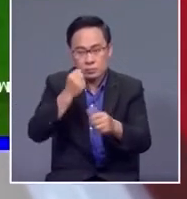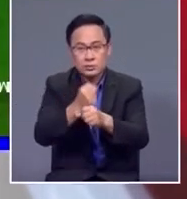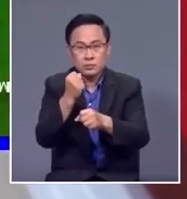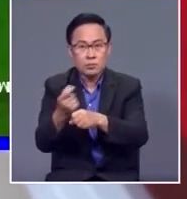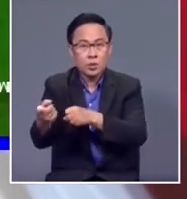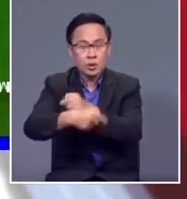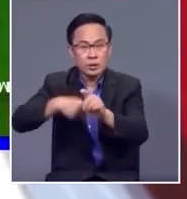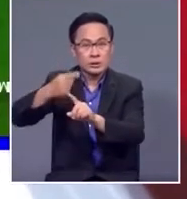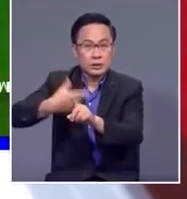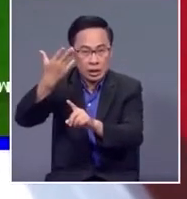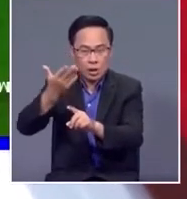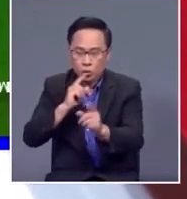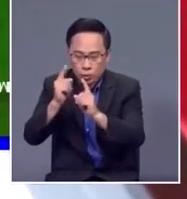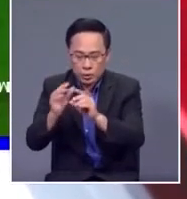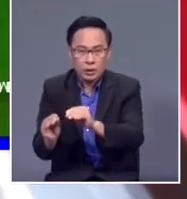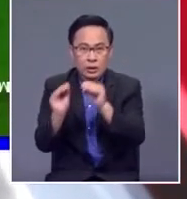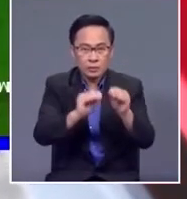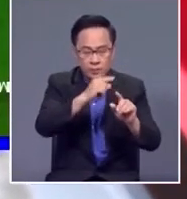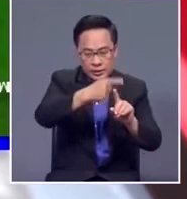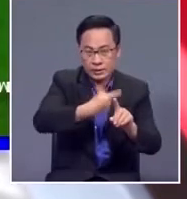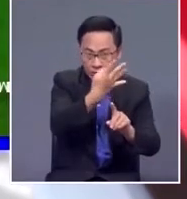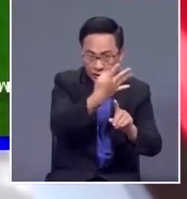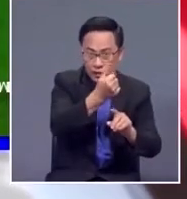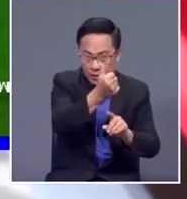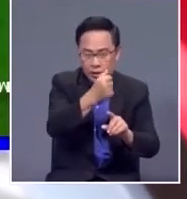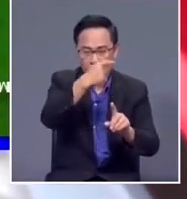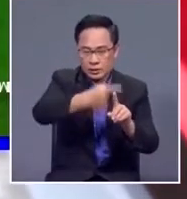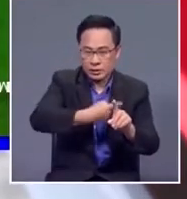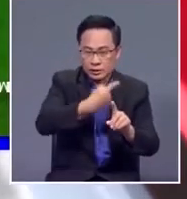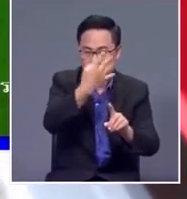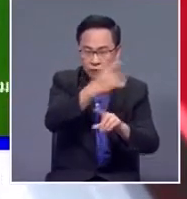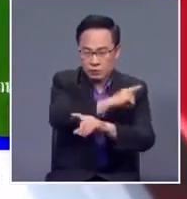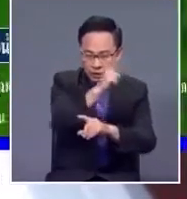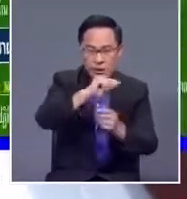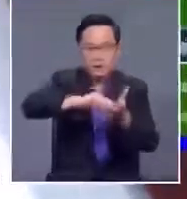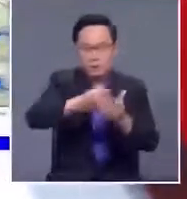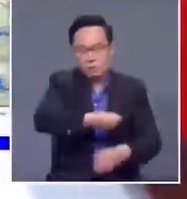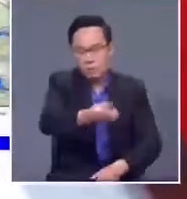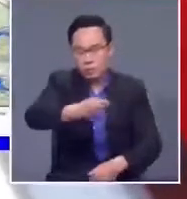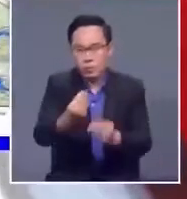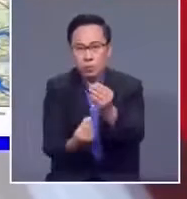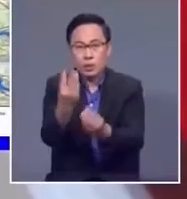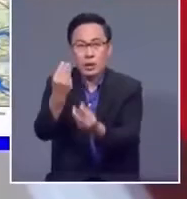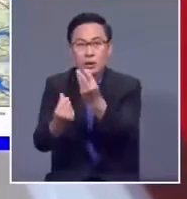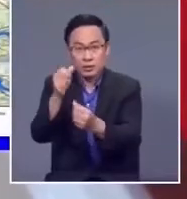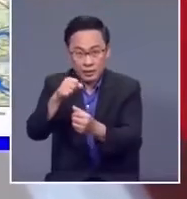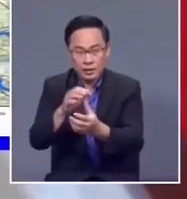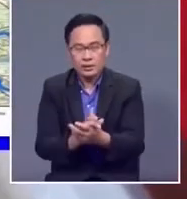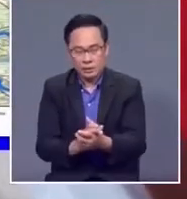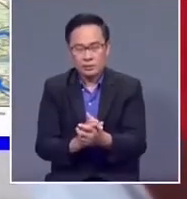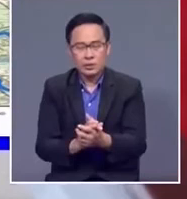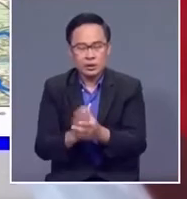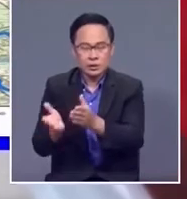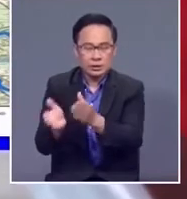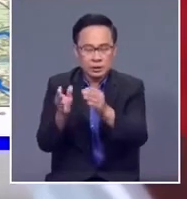ากนั้นในเดือนสิงหาคมเราก็จะเริ่มรับน้ำที่หลากจากจังหวัดสุโขทัยเข้ามาในพื้นที ่ นะครับส่วนหนึ่งเกษตรกรก็จะได้ในเรื่องของผลผลิต